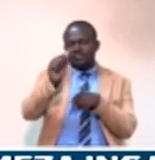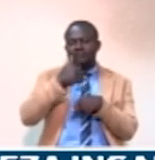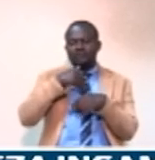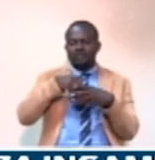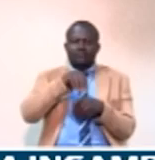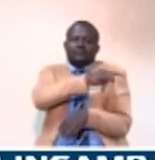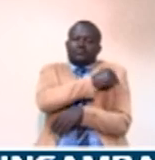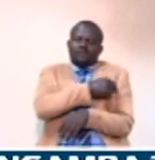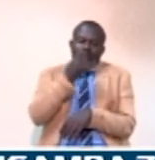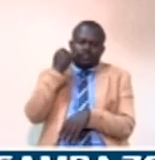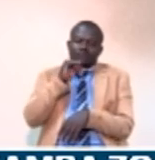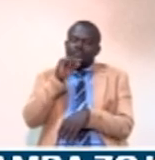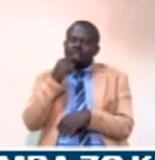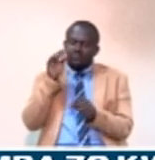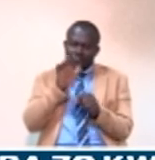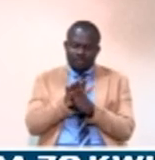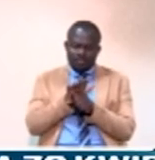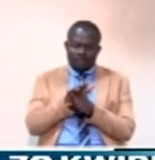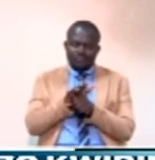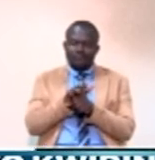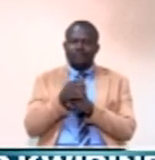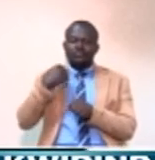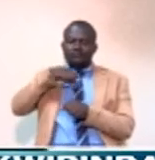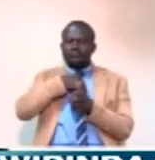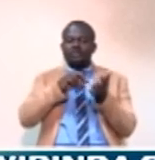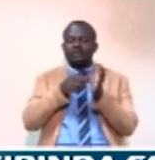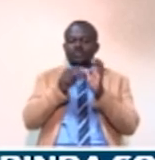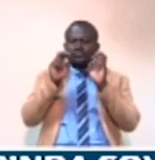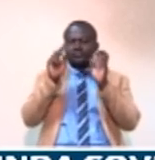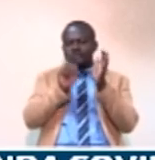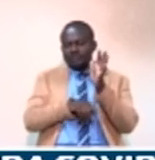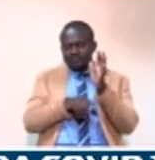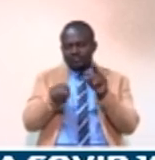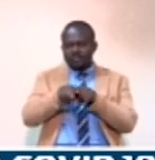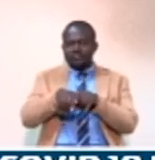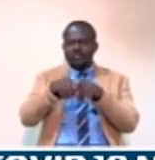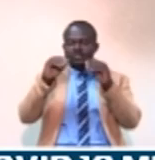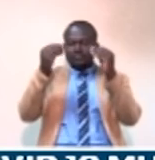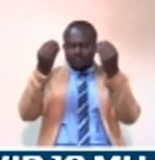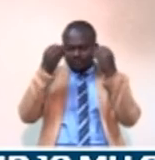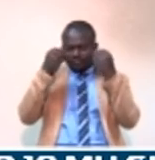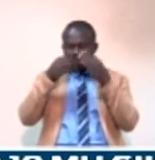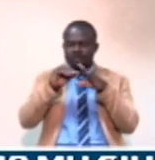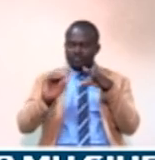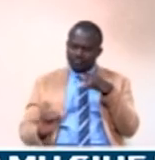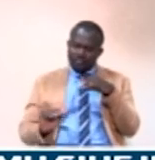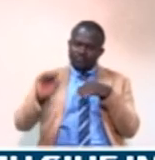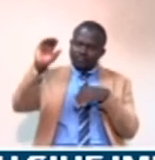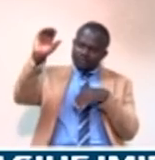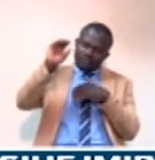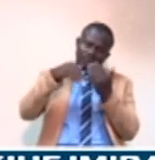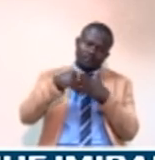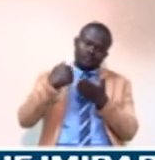mu bitaro nubwo atari benshi. Icyo bisobanuye rero kubitanga nk'isomo nuko yaba umuto yaba umukuru yaba